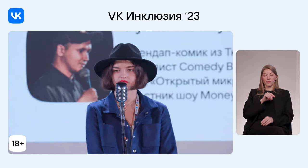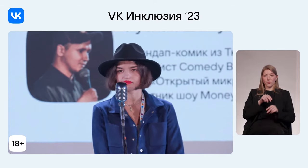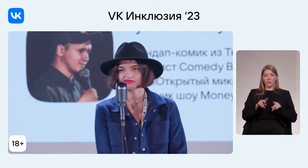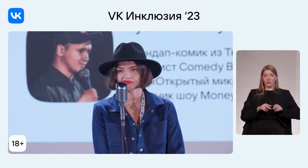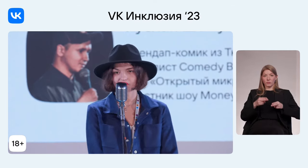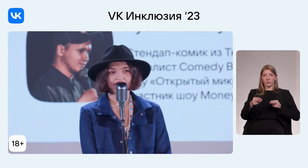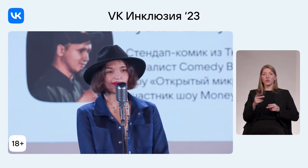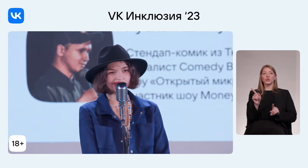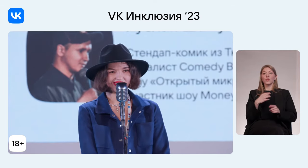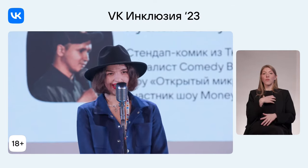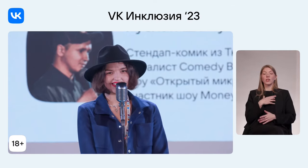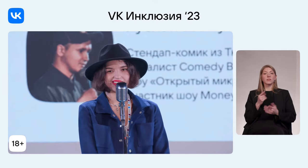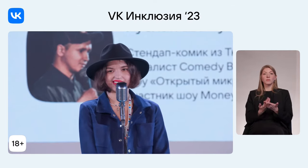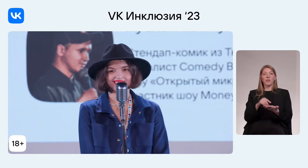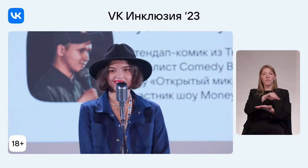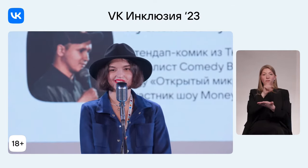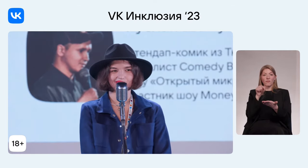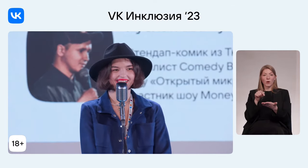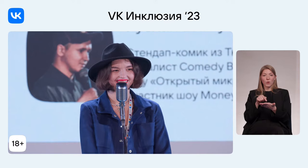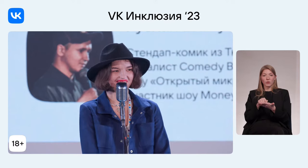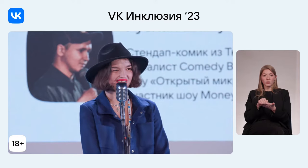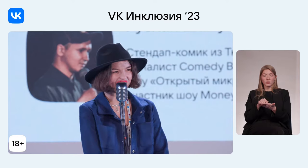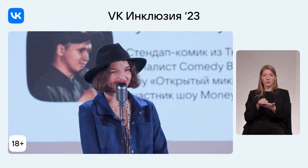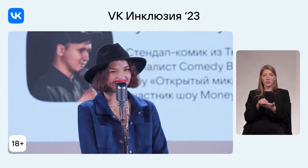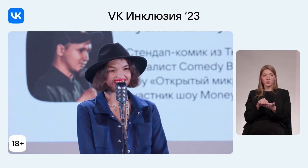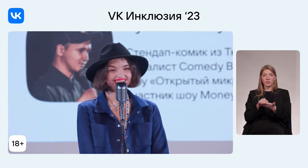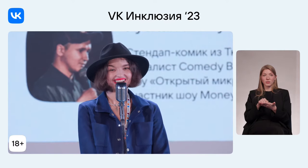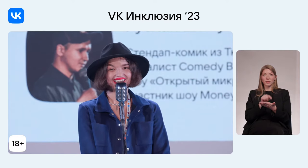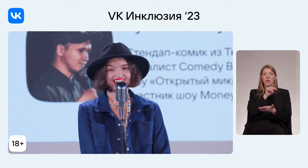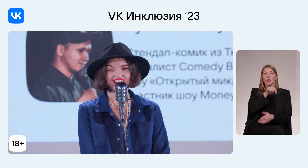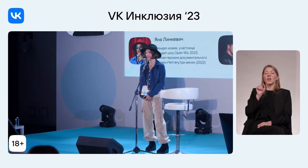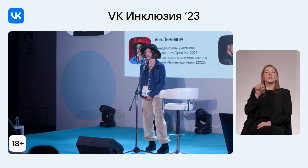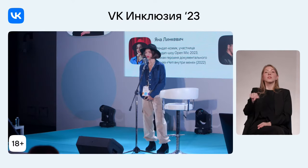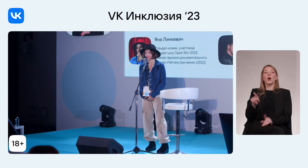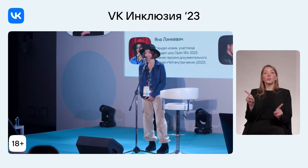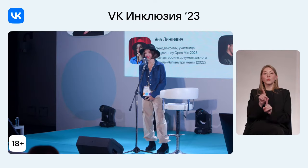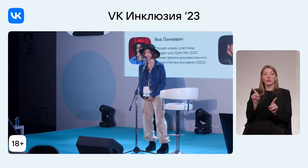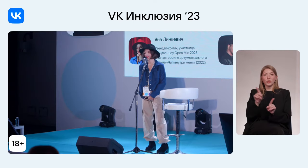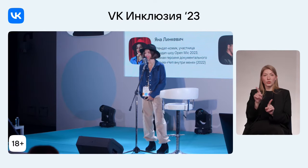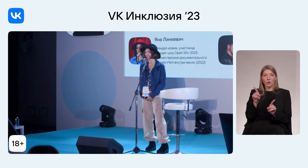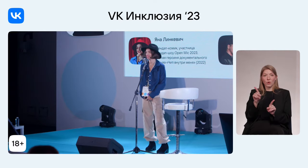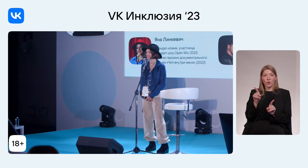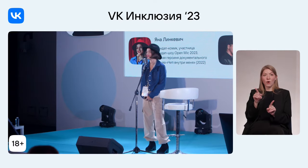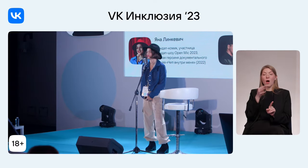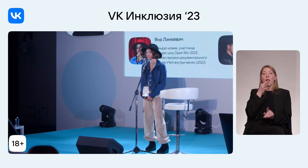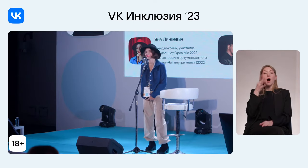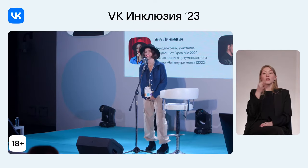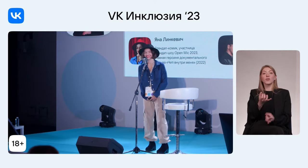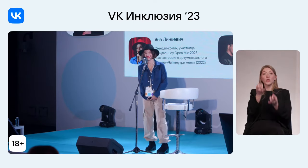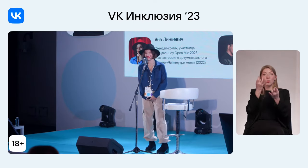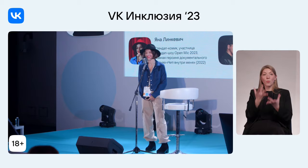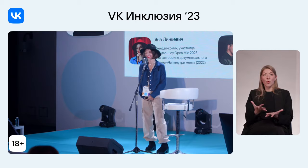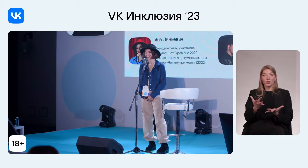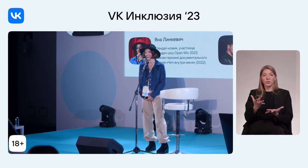области. Вопрос напрашивается, да? Что я там забыла? Ответ прост. Там запчасти на японцы